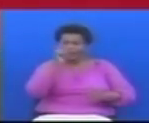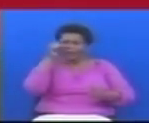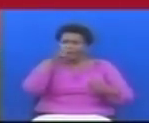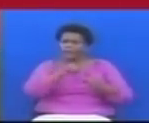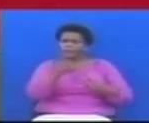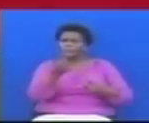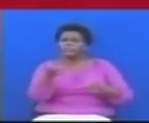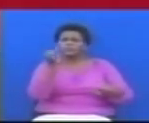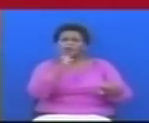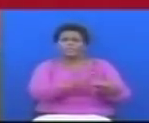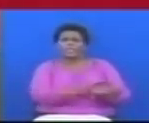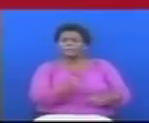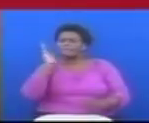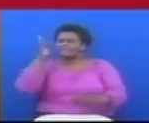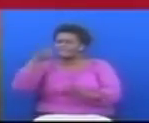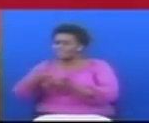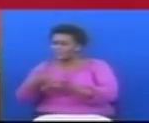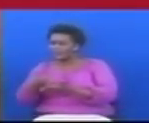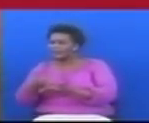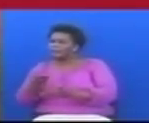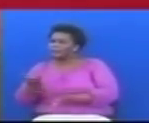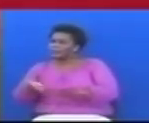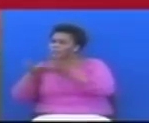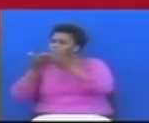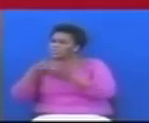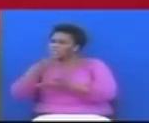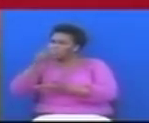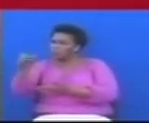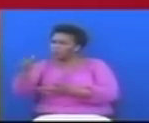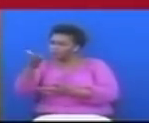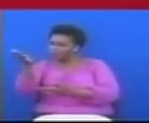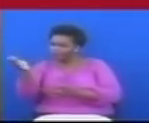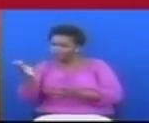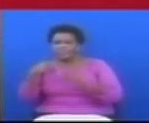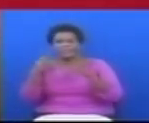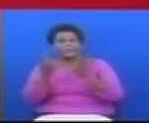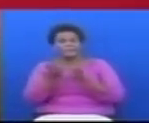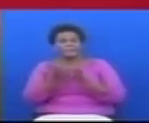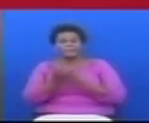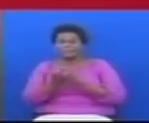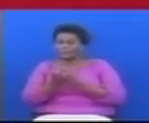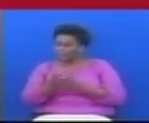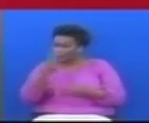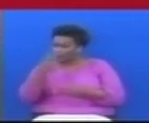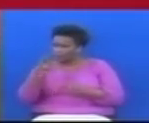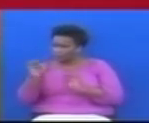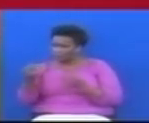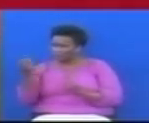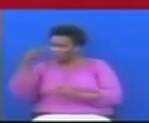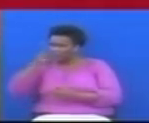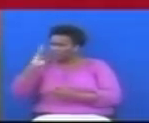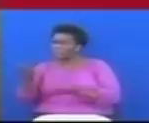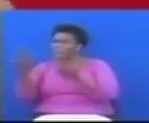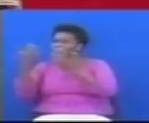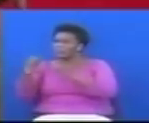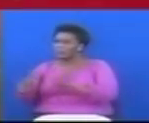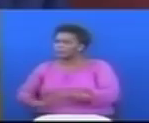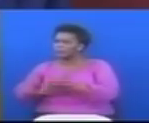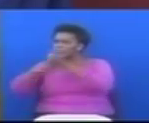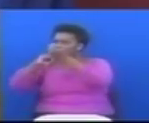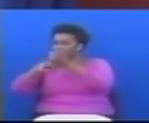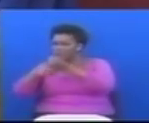pale ambapo wanatoa nguvu yao isije kapotea, na aone namna ambavyo na serikali tunaweza tuka compliment ili kazi nzuri iweze kuonekana.